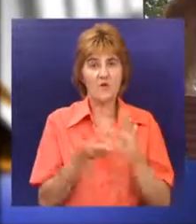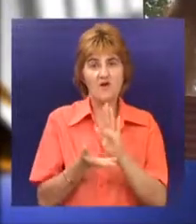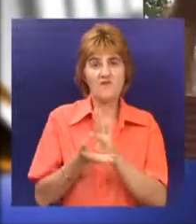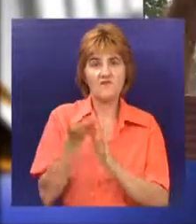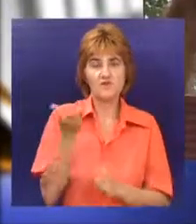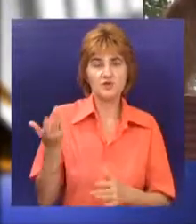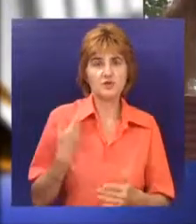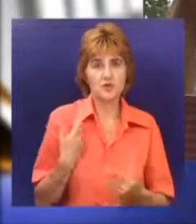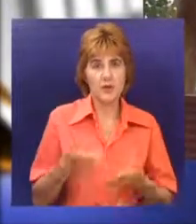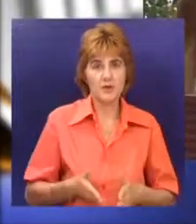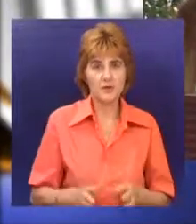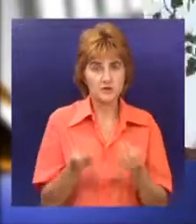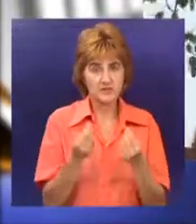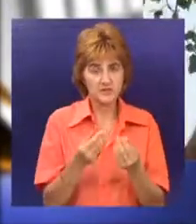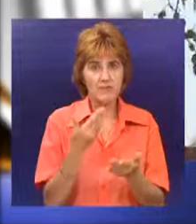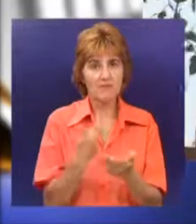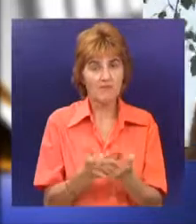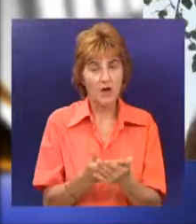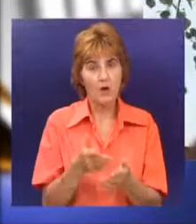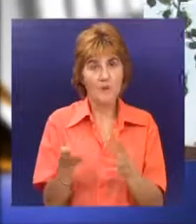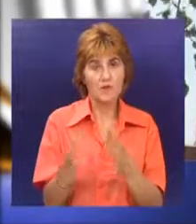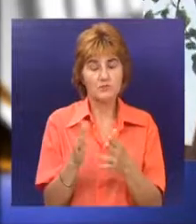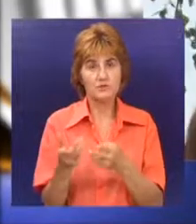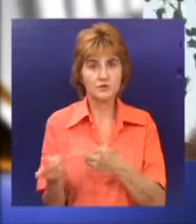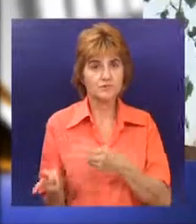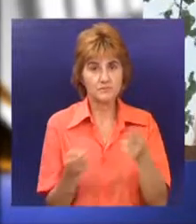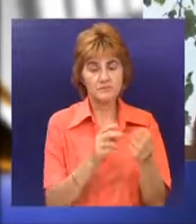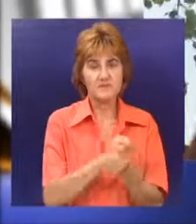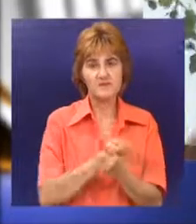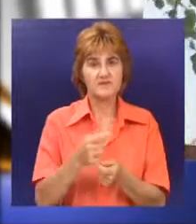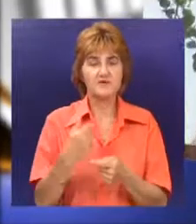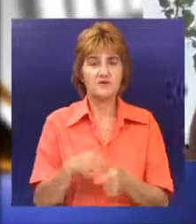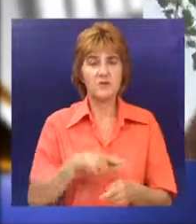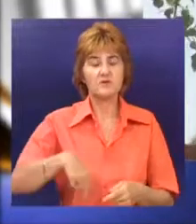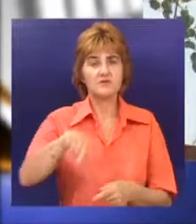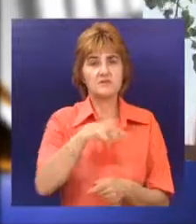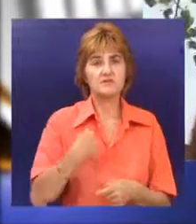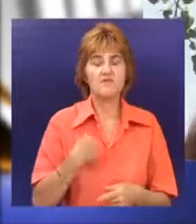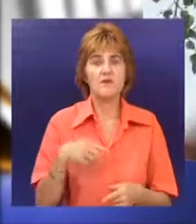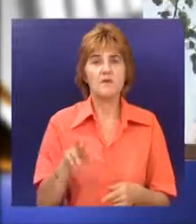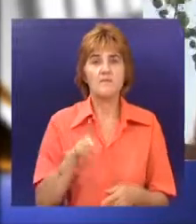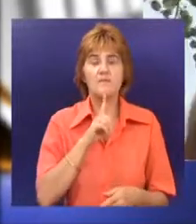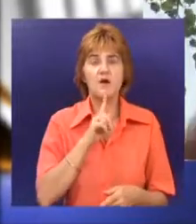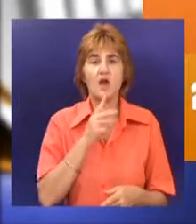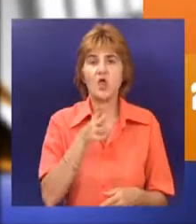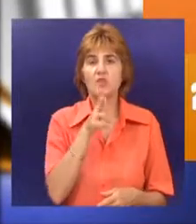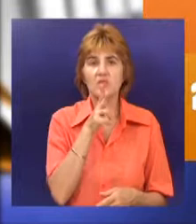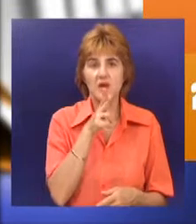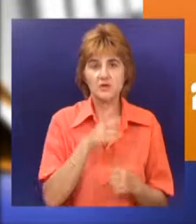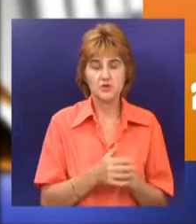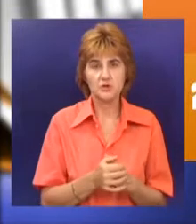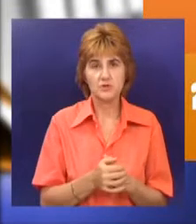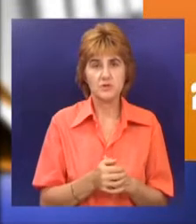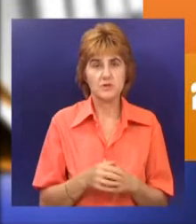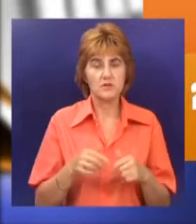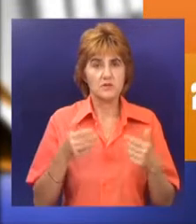1.500 tona više od zadate kvote, pa je moguće da će i to žito biti otkupljeno zbog manjeg interesovanja u centralnoj Srbiji. Tiče se